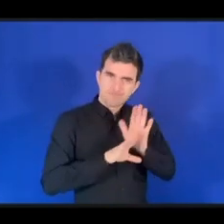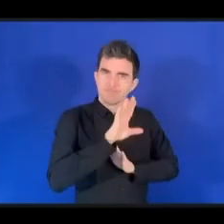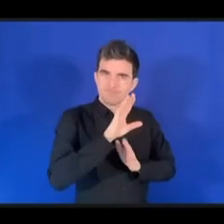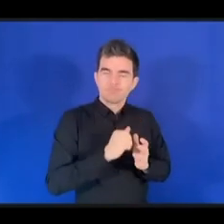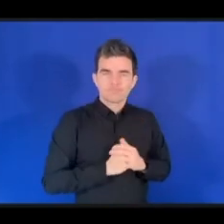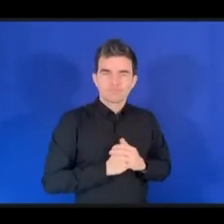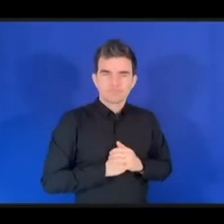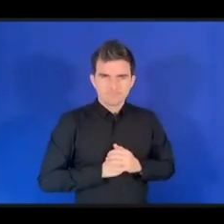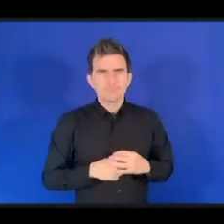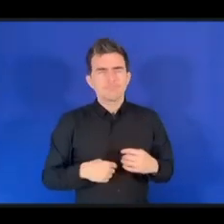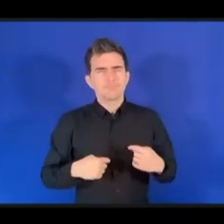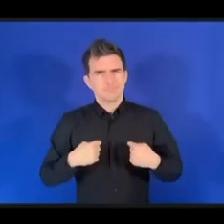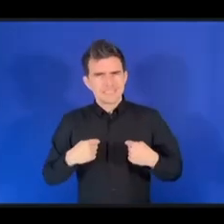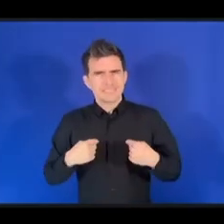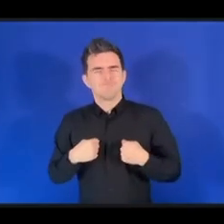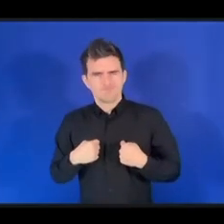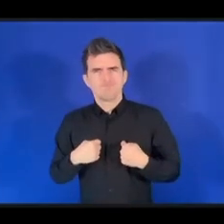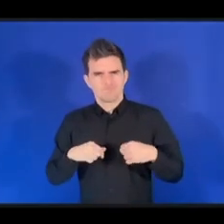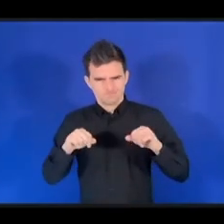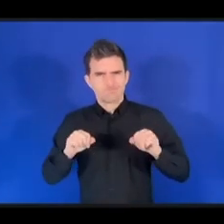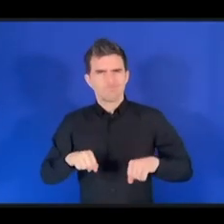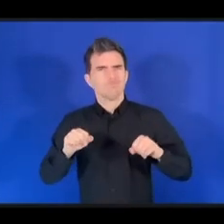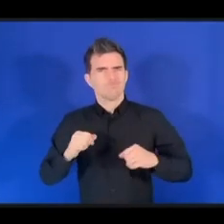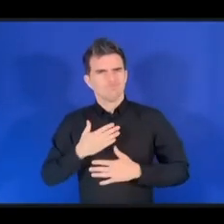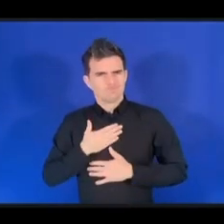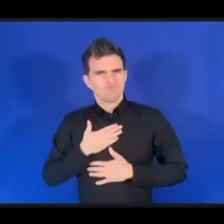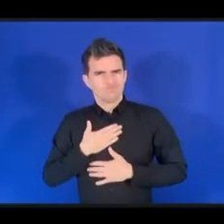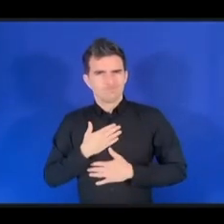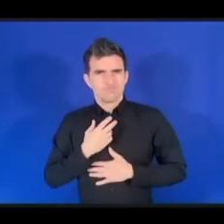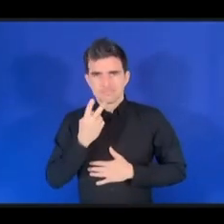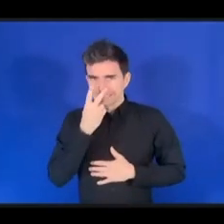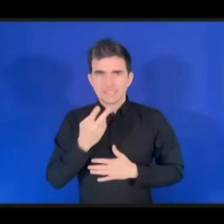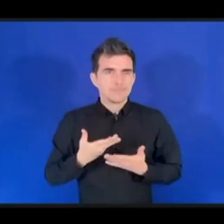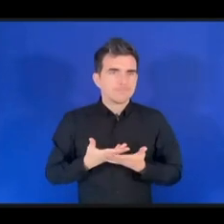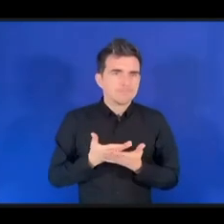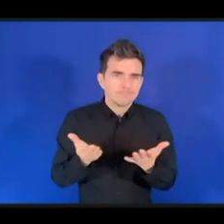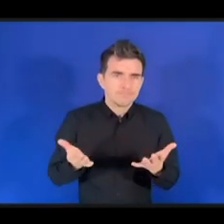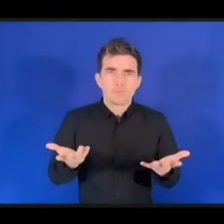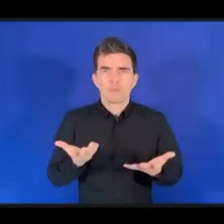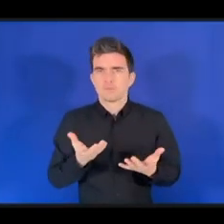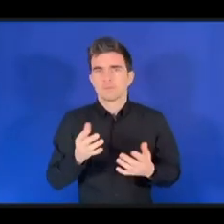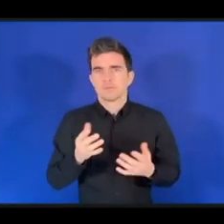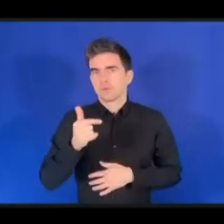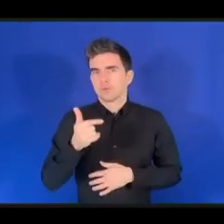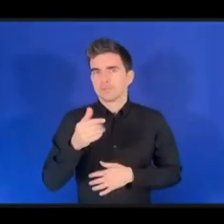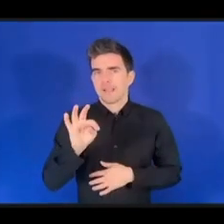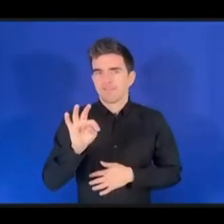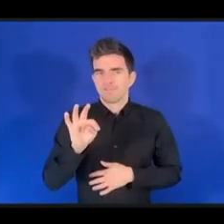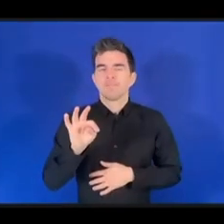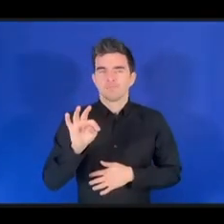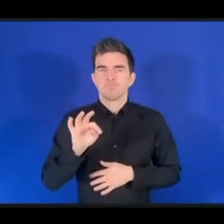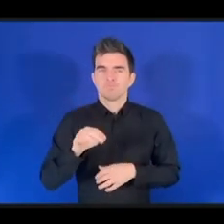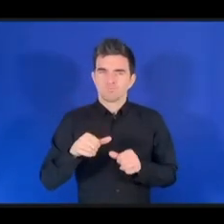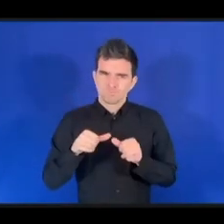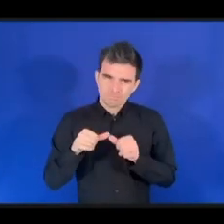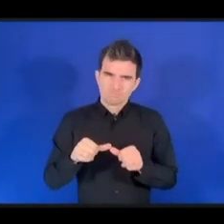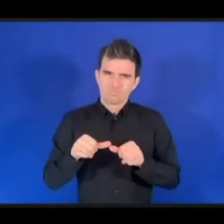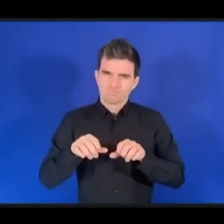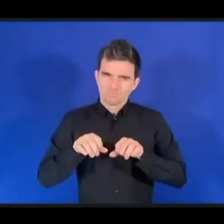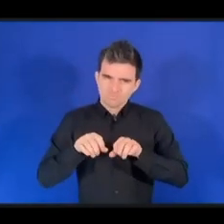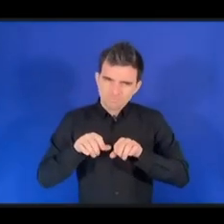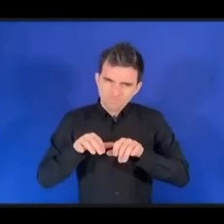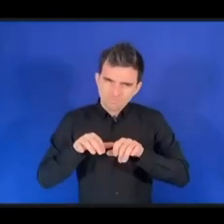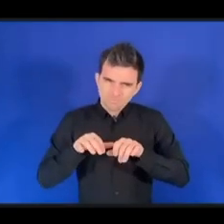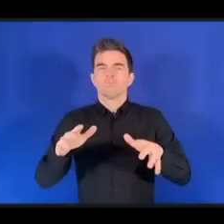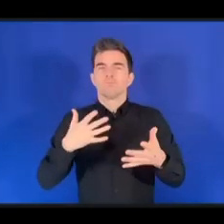ثقه بان منتدى حوكمه الانترنت سيضل منتدى رائدا على الساحه العالميه وسيستمر بلعب هذا